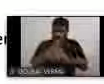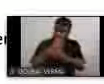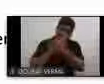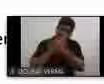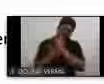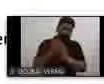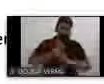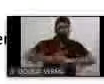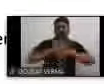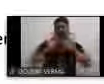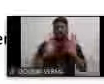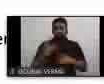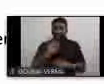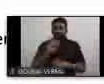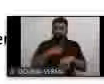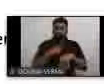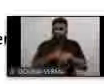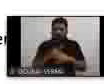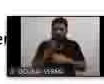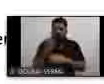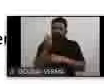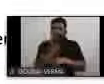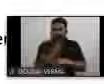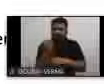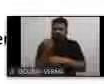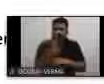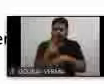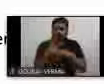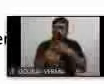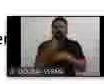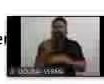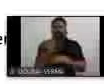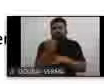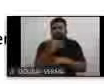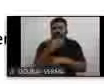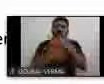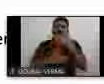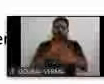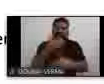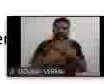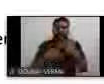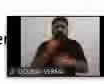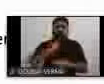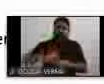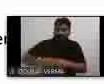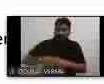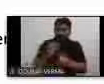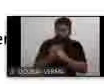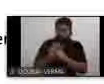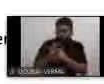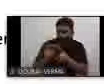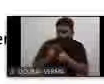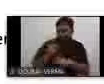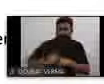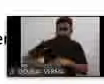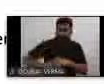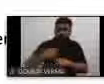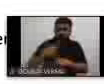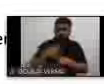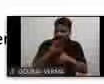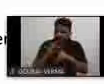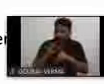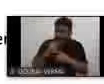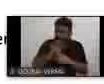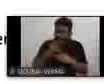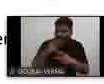है, इसको पीरियोडिकली करना पड़ेगा. हर डेली एक्टिविटी में, रूटीन में ये सब